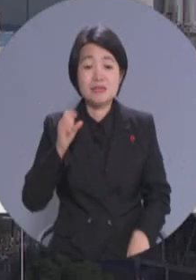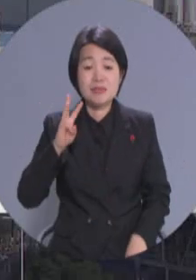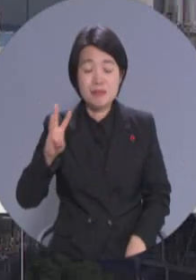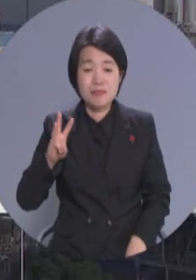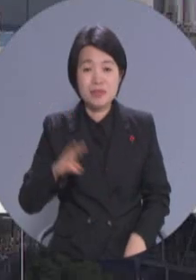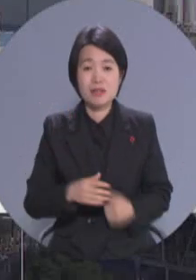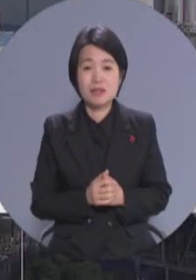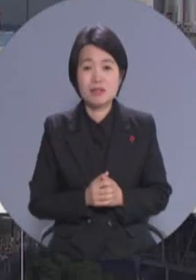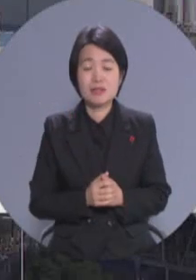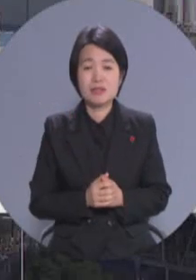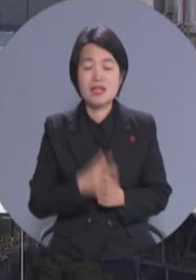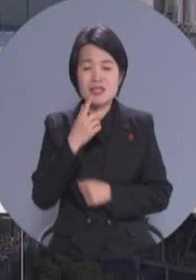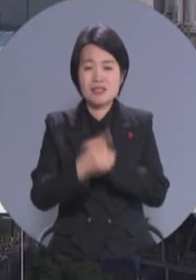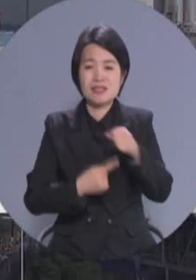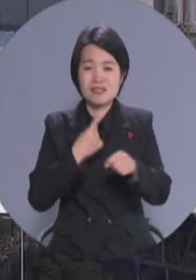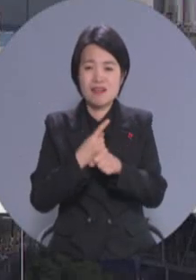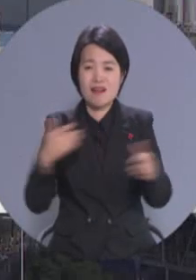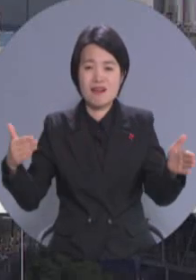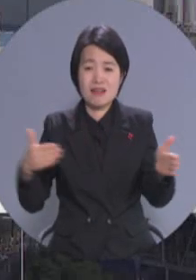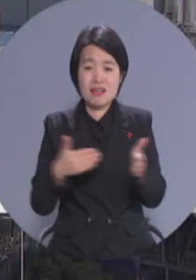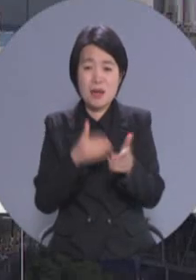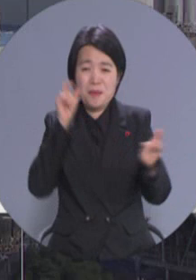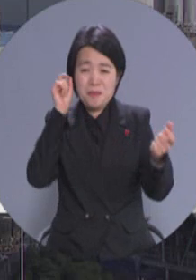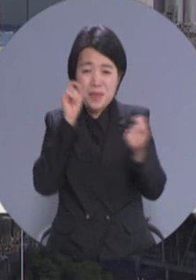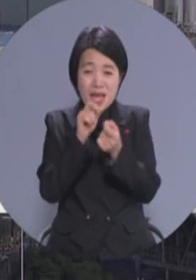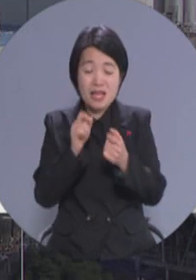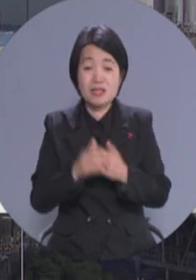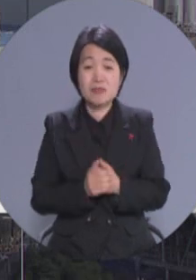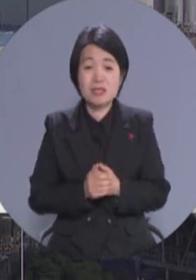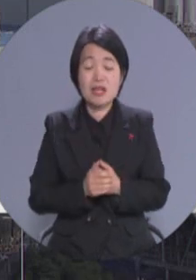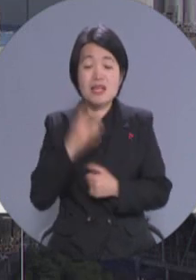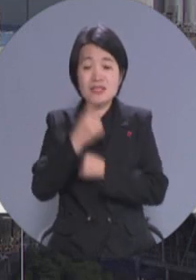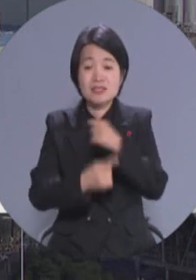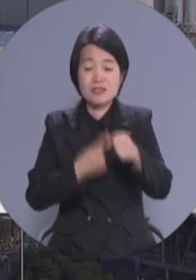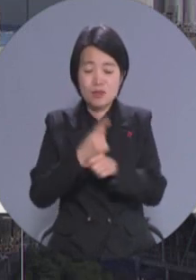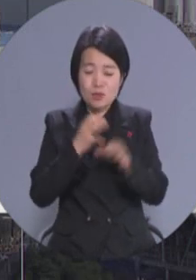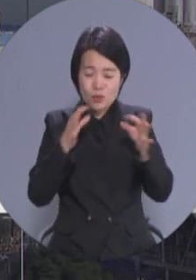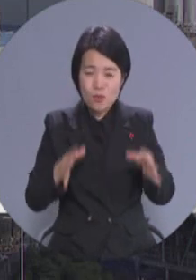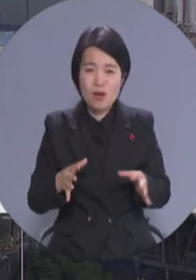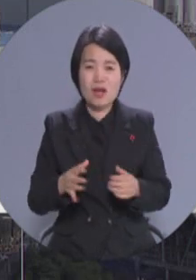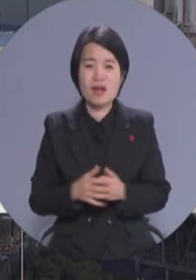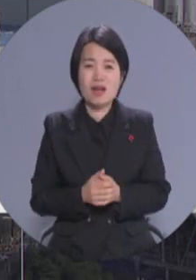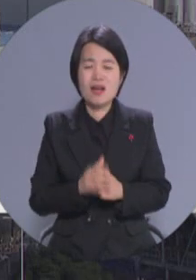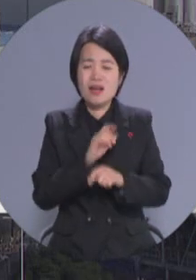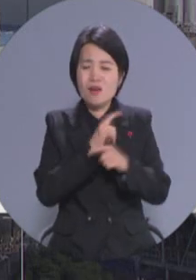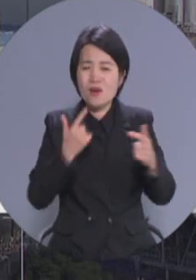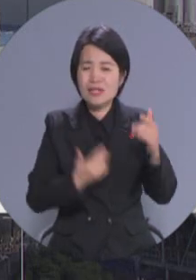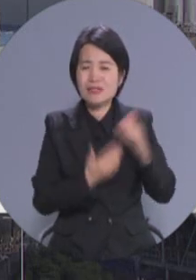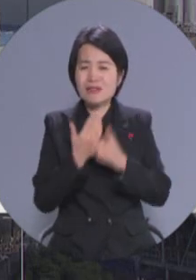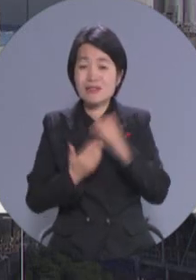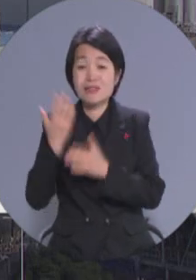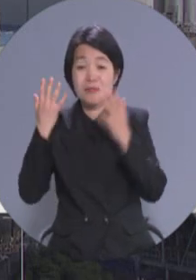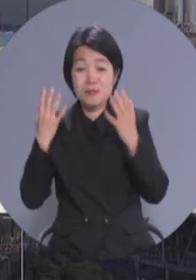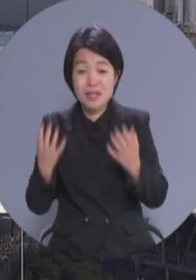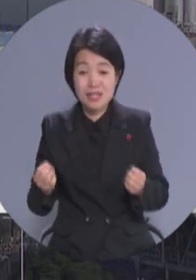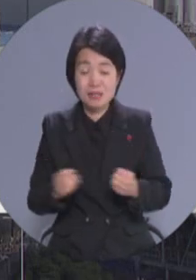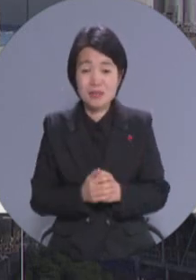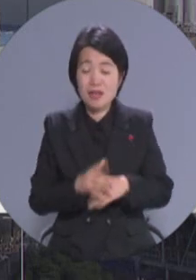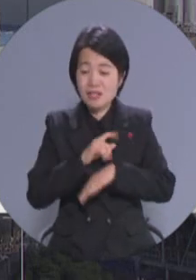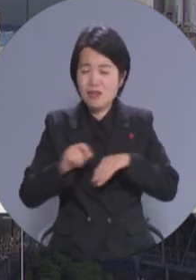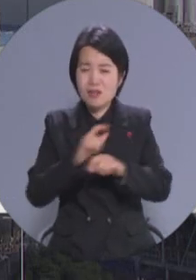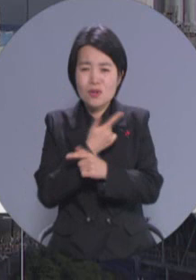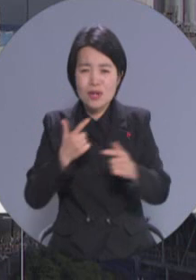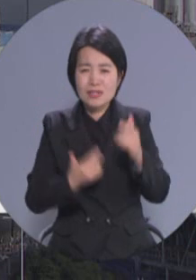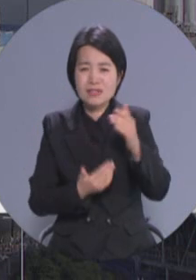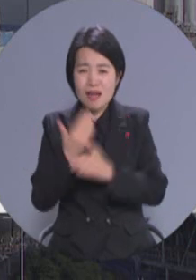2023 개묘년 한 해도 저물어가고 있습니다. 올 한 해도 그 어느 때보다 다사다난했는데요. 지역의